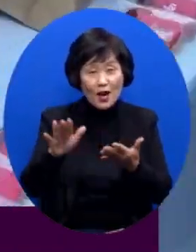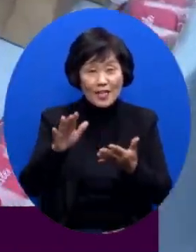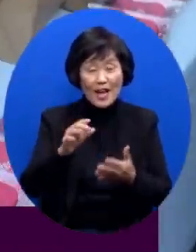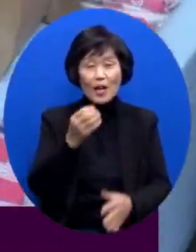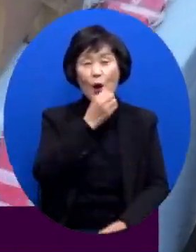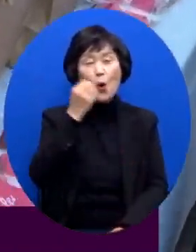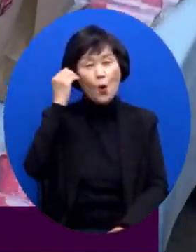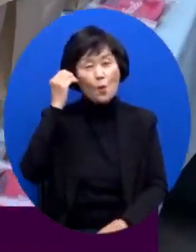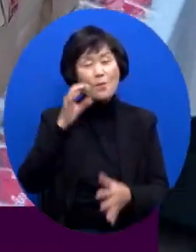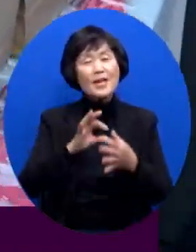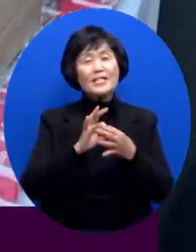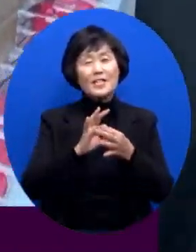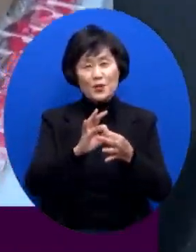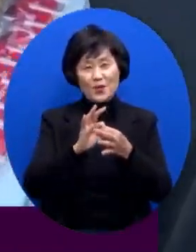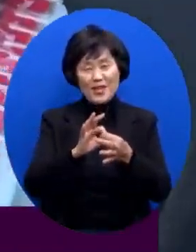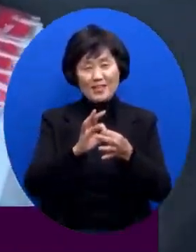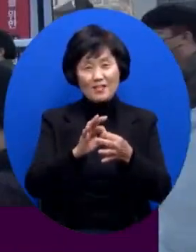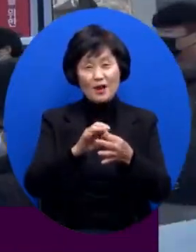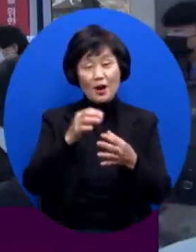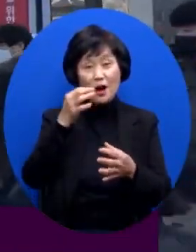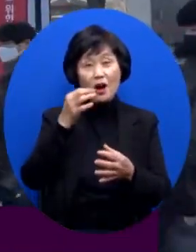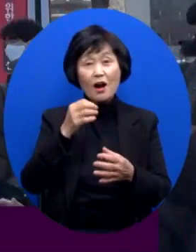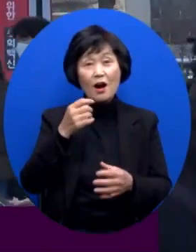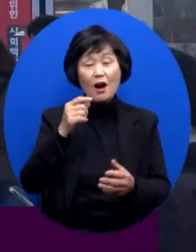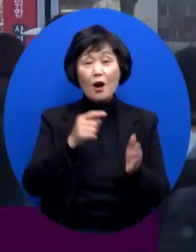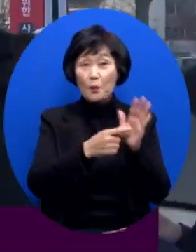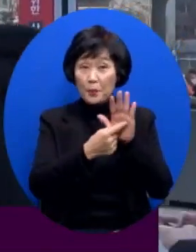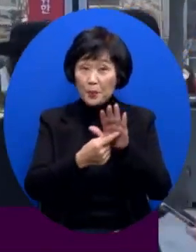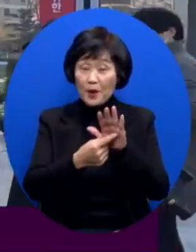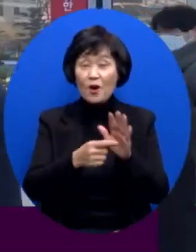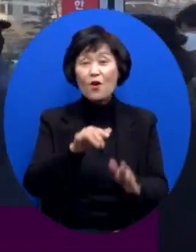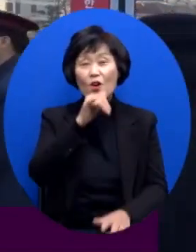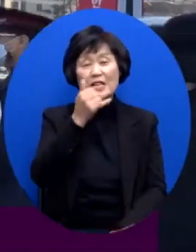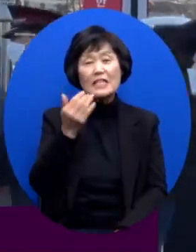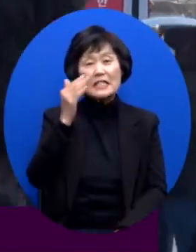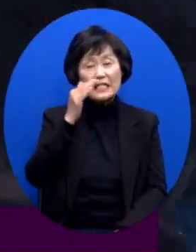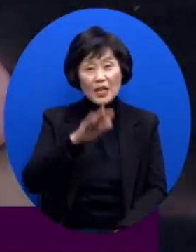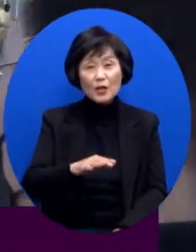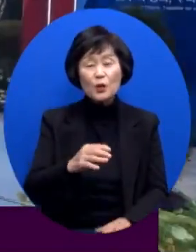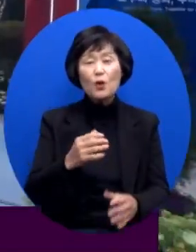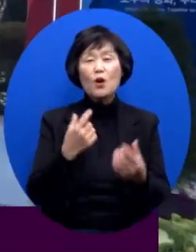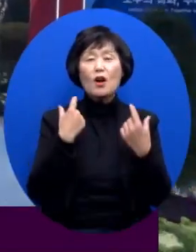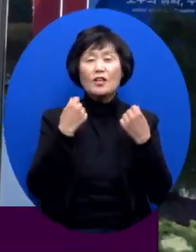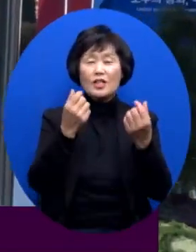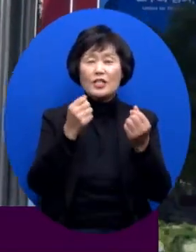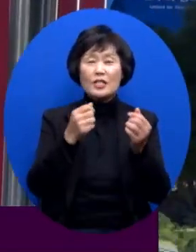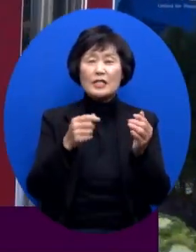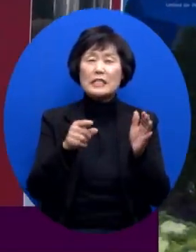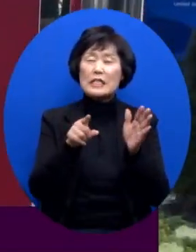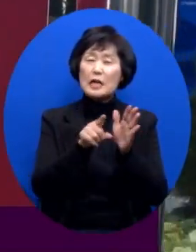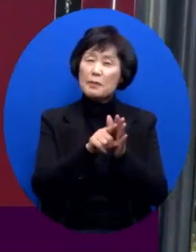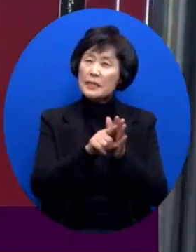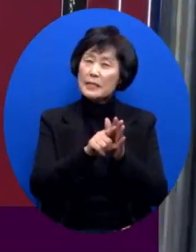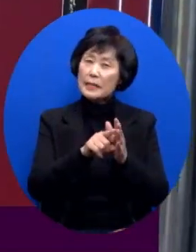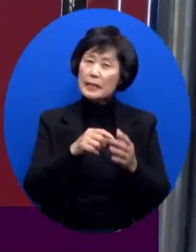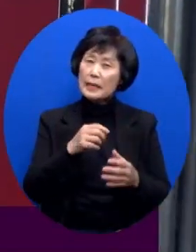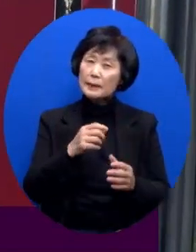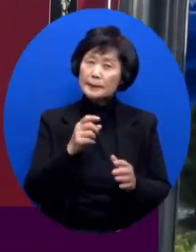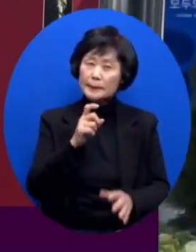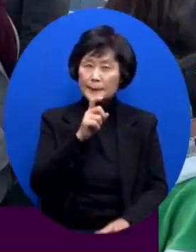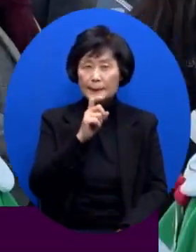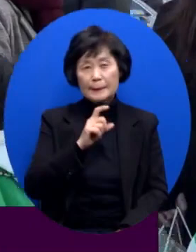결과보를 해드리는데도 불구하고 이런 불신들은 남아있는 게 사실입니다. 그래서 저희들은 계속해서 블록체인 기반의 기부